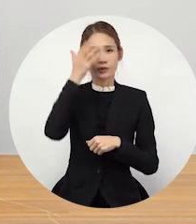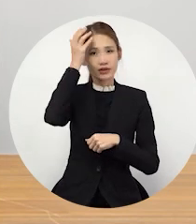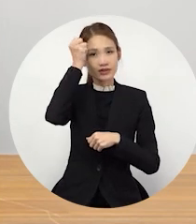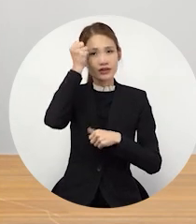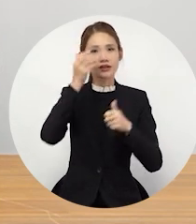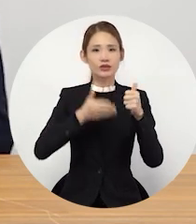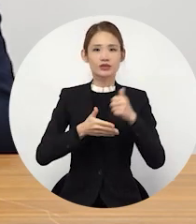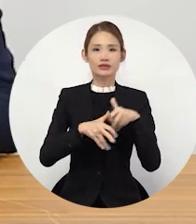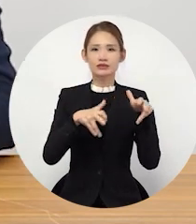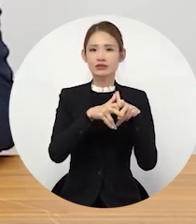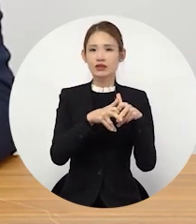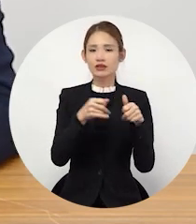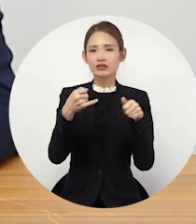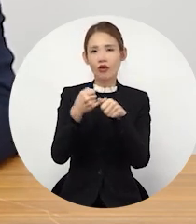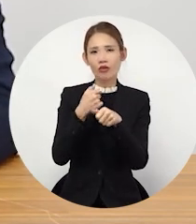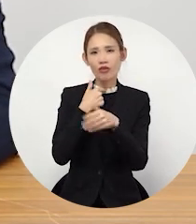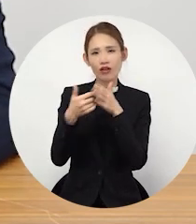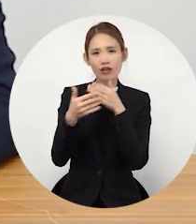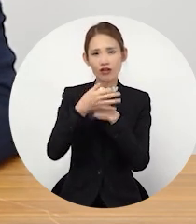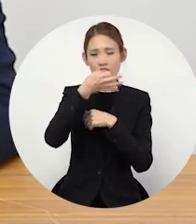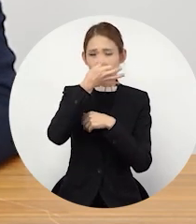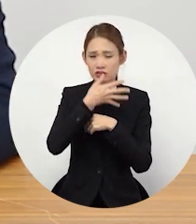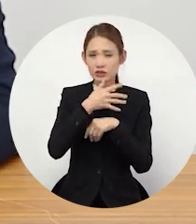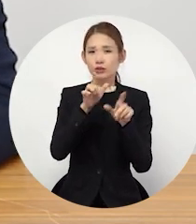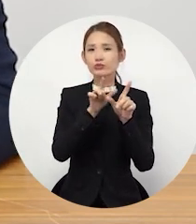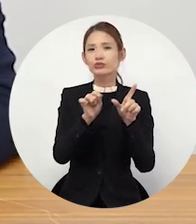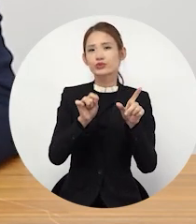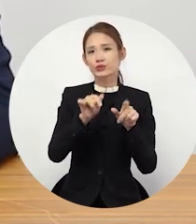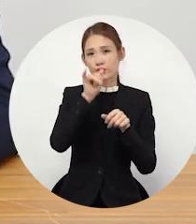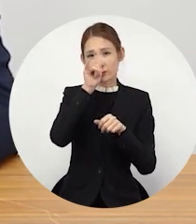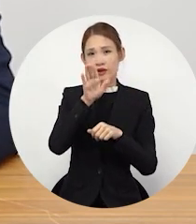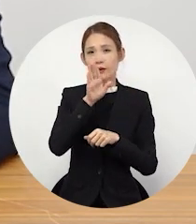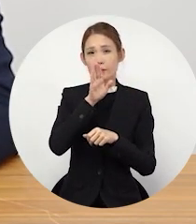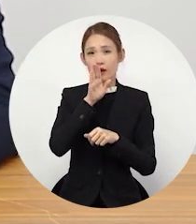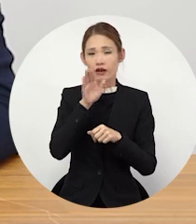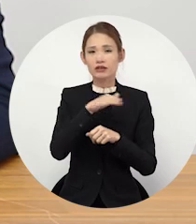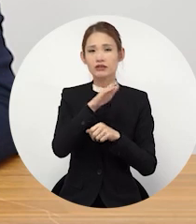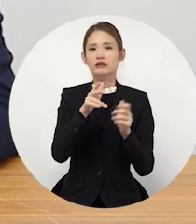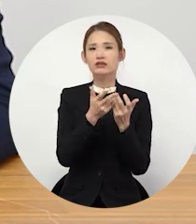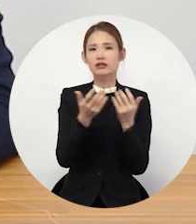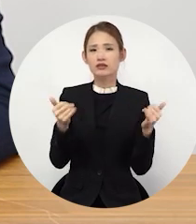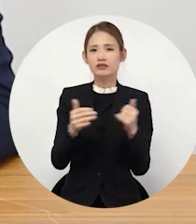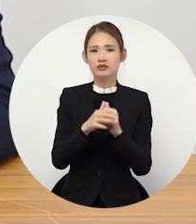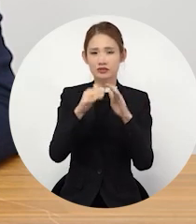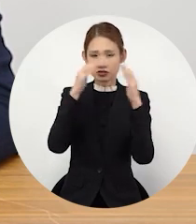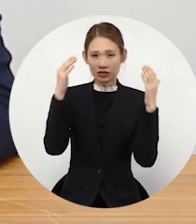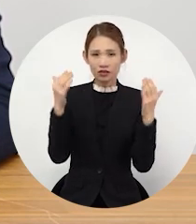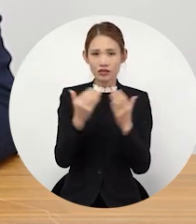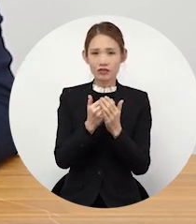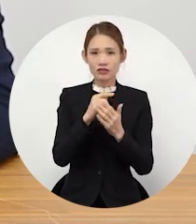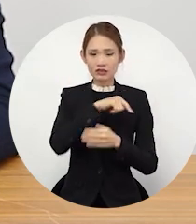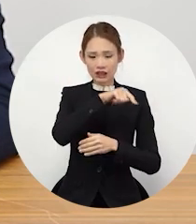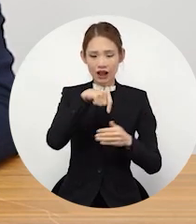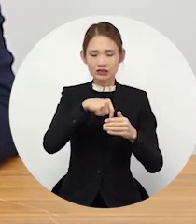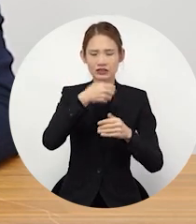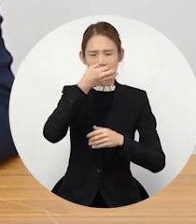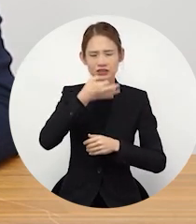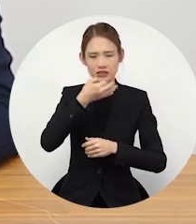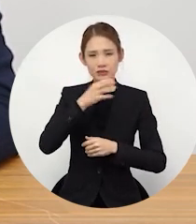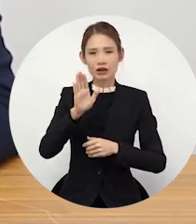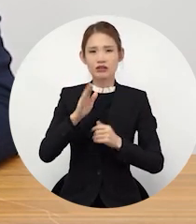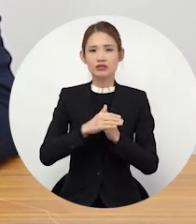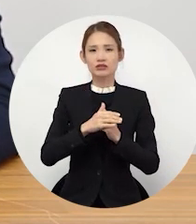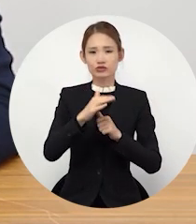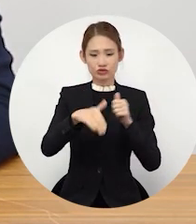꼭 네. 기억해주세요. 장애인의 연애가 힘들어지는 부분들이 있죠. 근데 그거는 당사자들 때문이 아니라 정말 그 자체에서 힘든